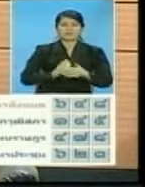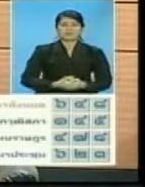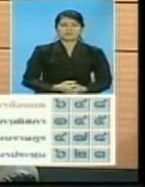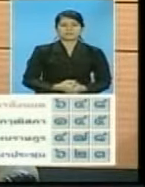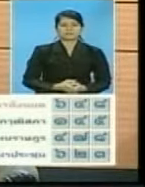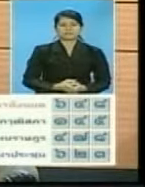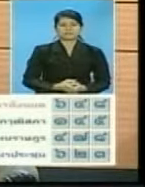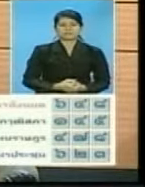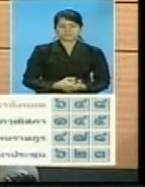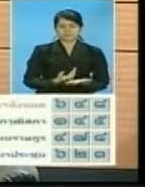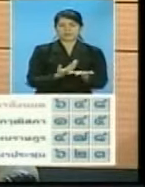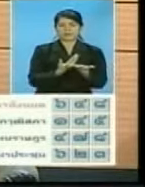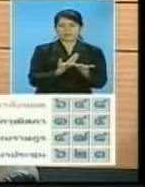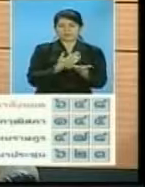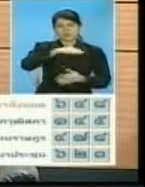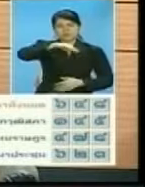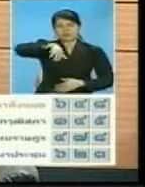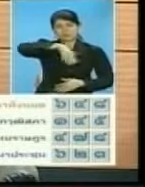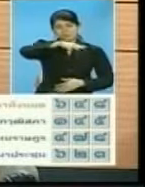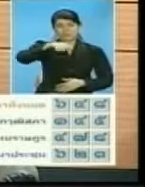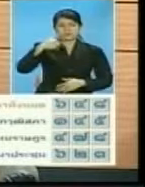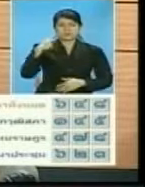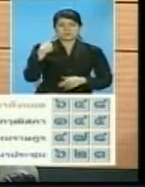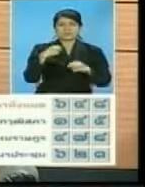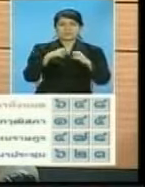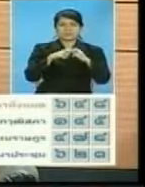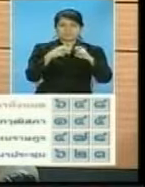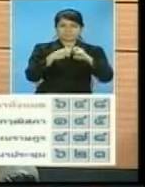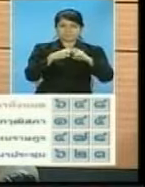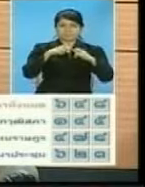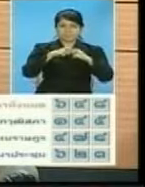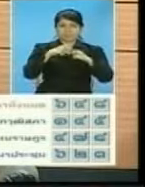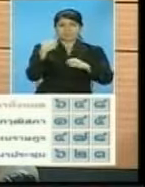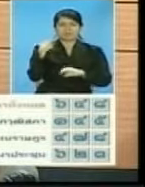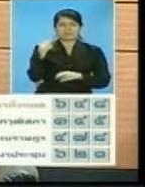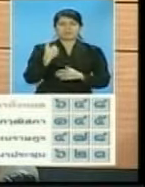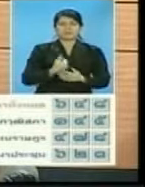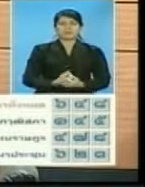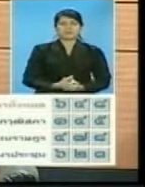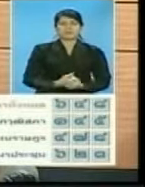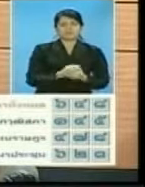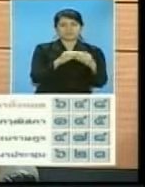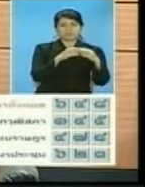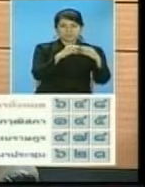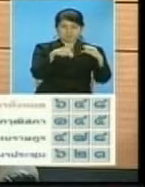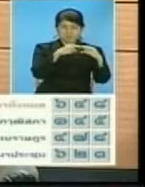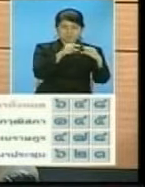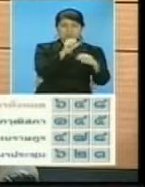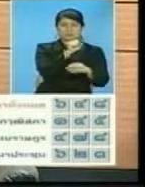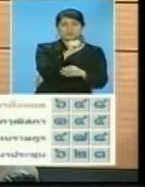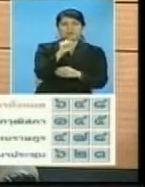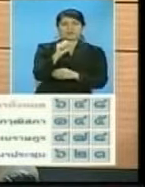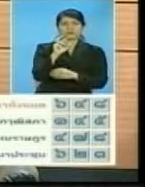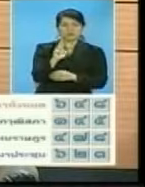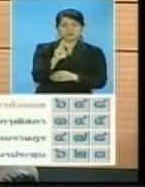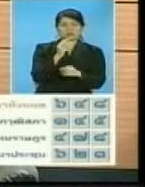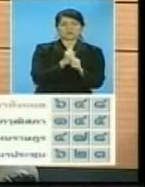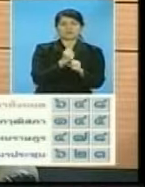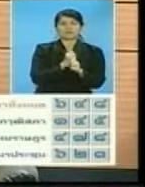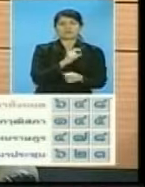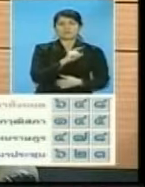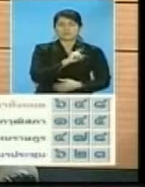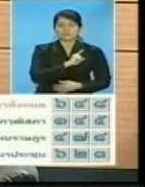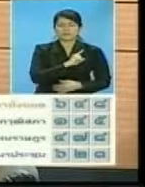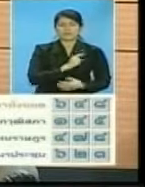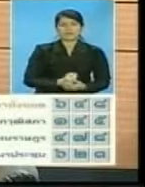แต่เหล่านี้แหละครับจะเป็นปัญหาเขาเหล่านั้นผู้ซึ่งทำหน้าที่นะเขาเหล่านั้นอ